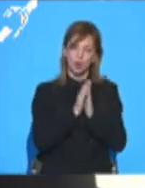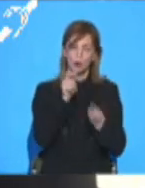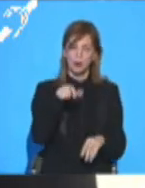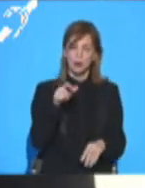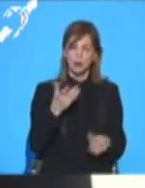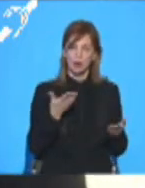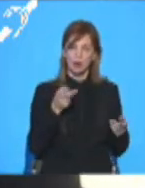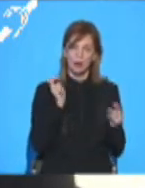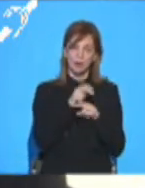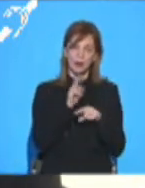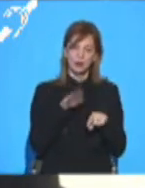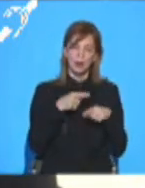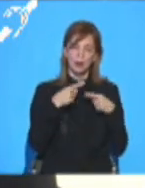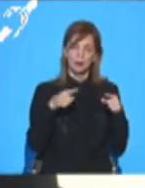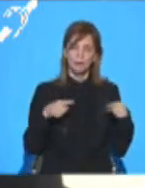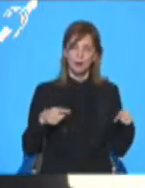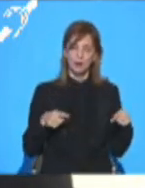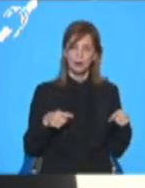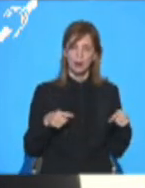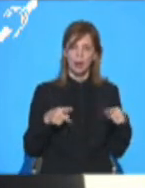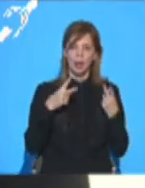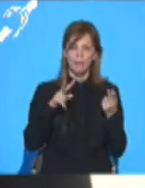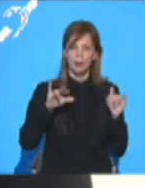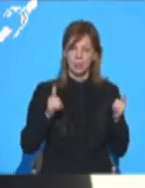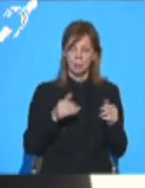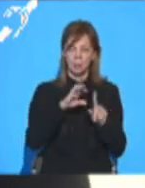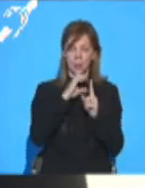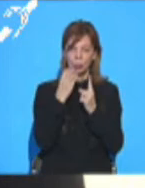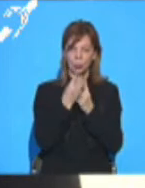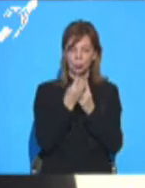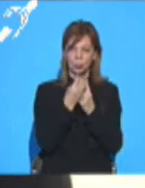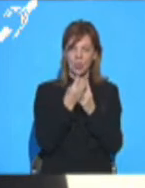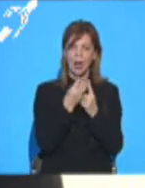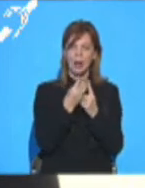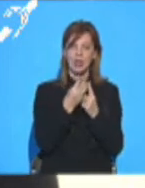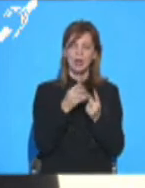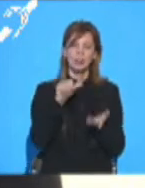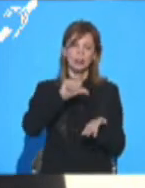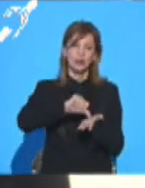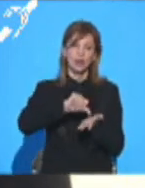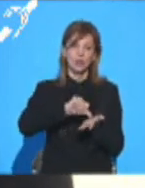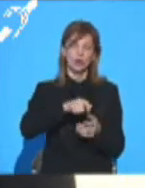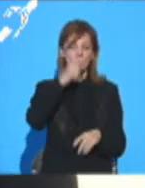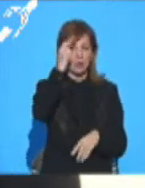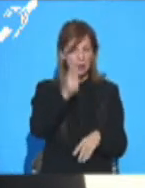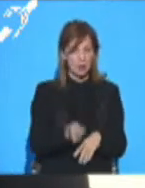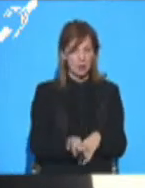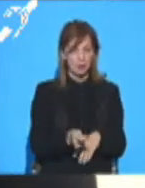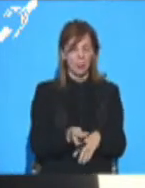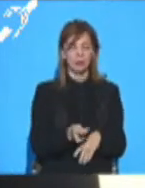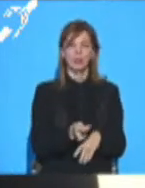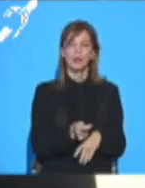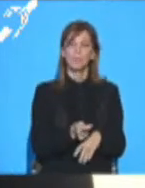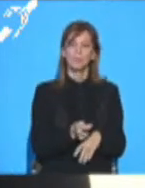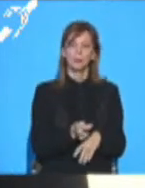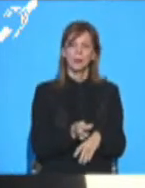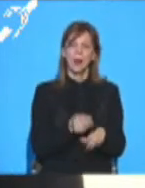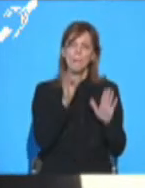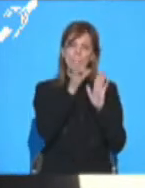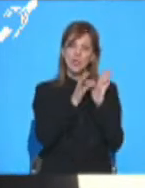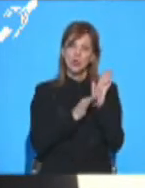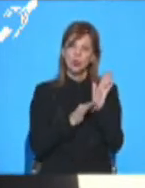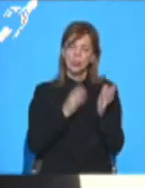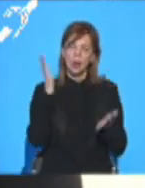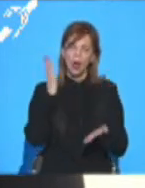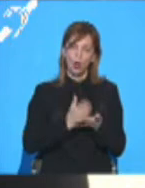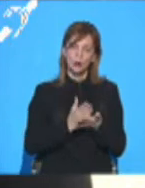care participă la diverse manifestări organizate în spațiul public să respecte în primul rând măsurile stabilite